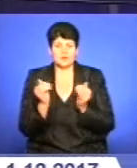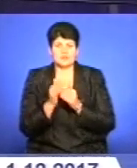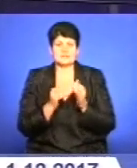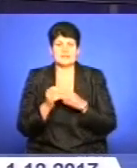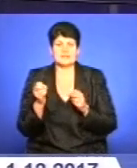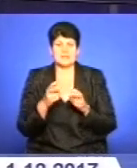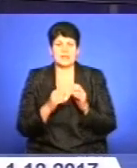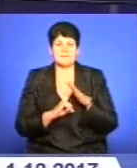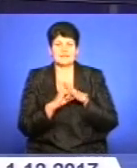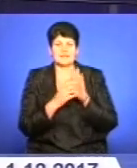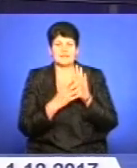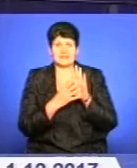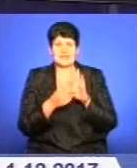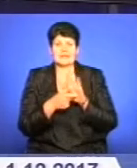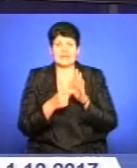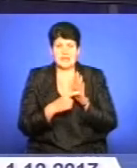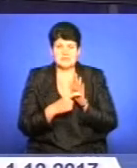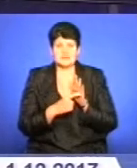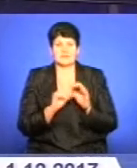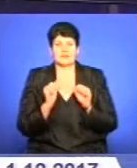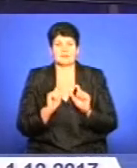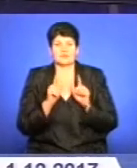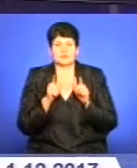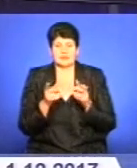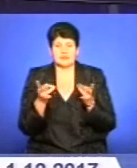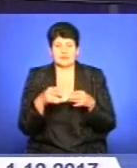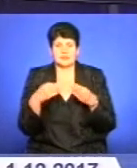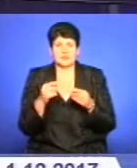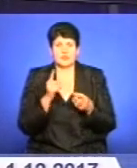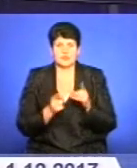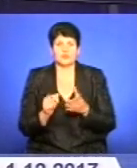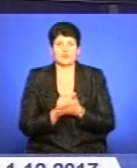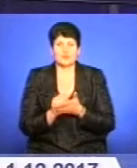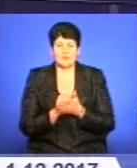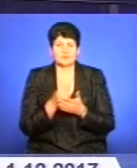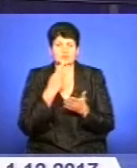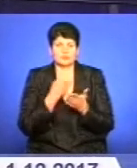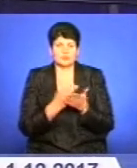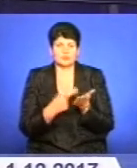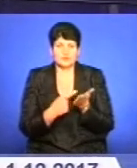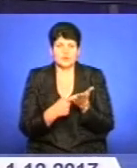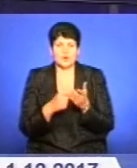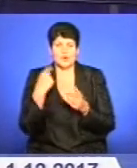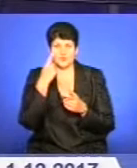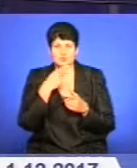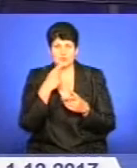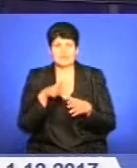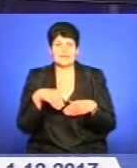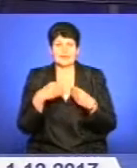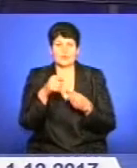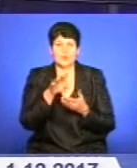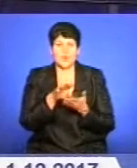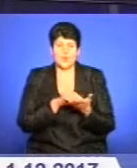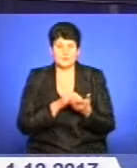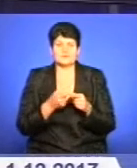9 класів під час подання заяви на вступ необхідно пред'явити оригінал документа, що засвідчує особу, та подати його копію.